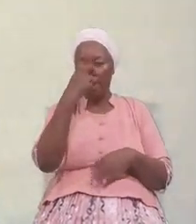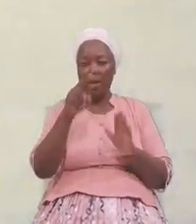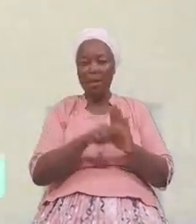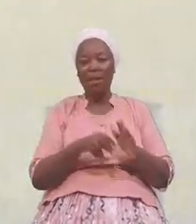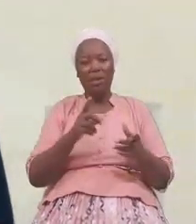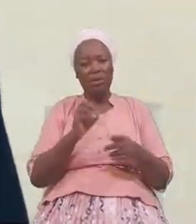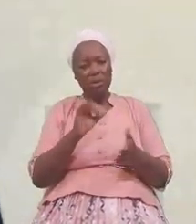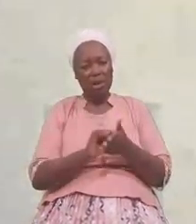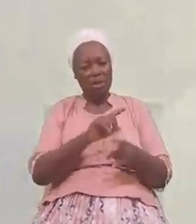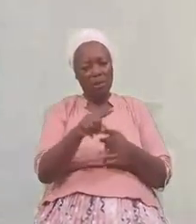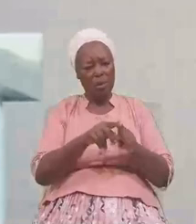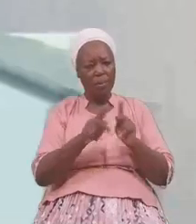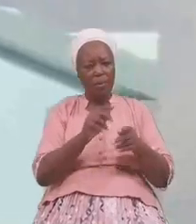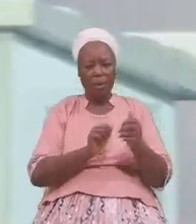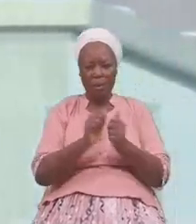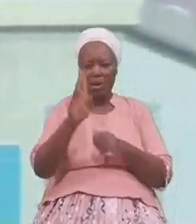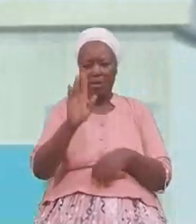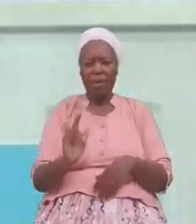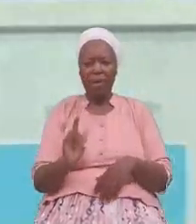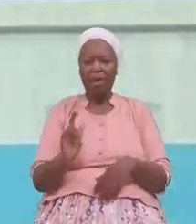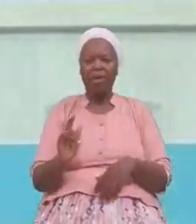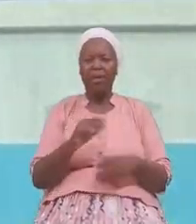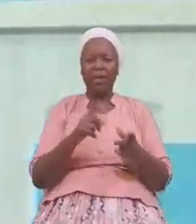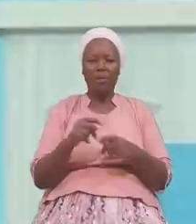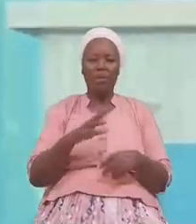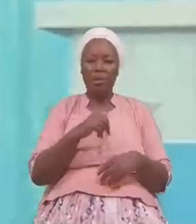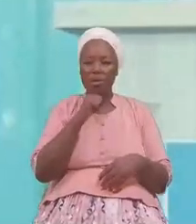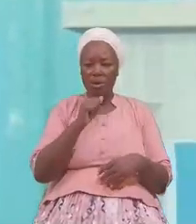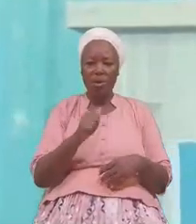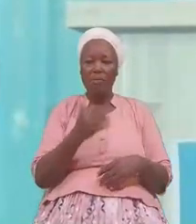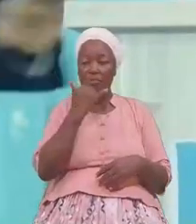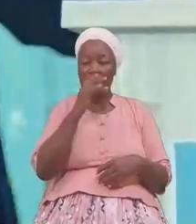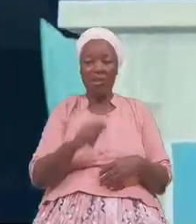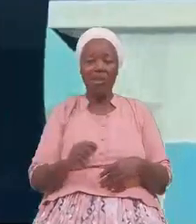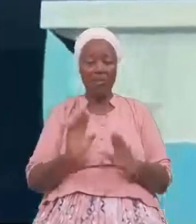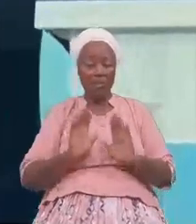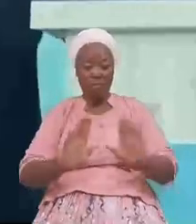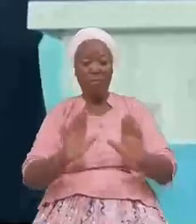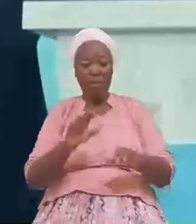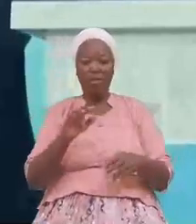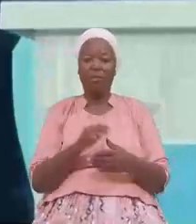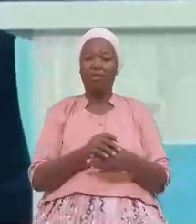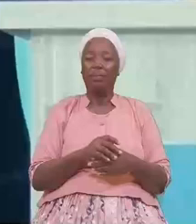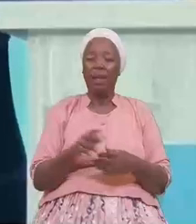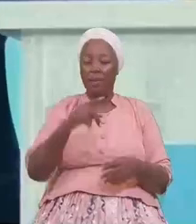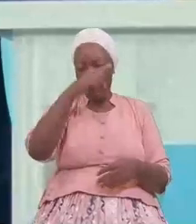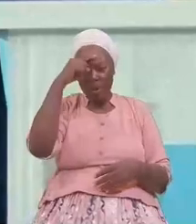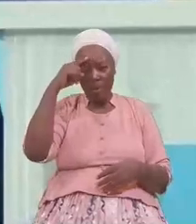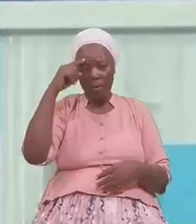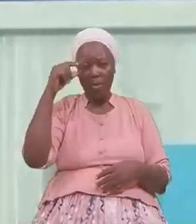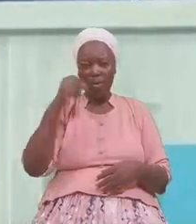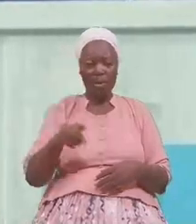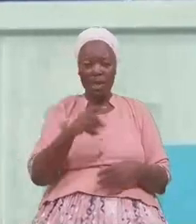gens passent, ils ne vont pas les pousser par erreur. Parce qu'ils avaient la